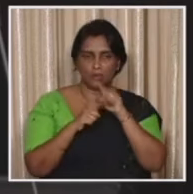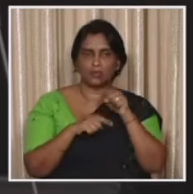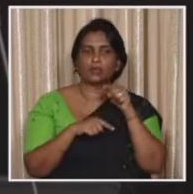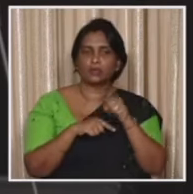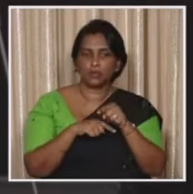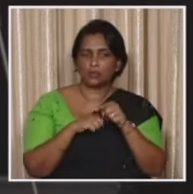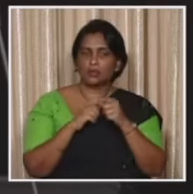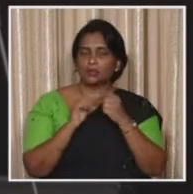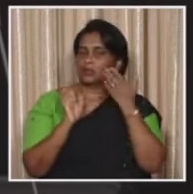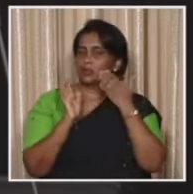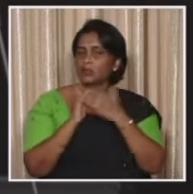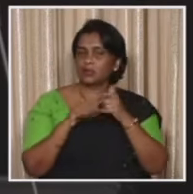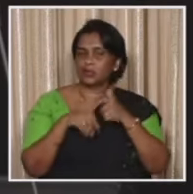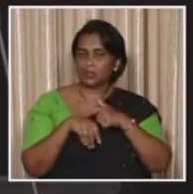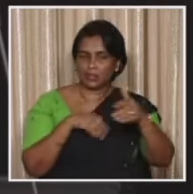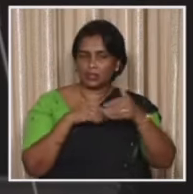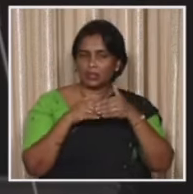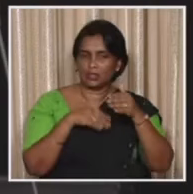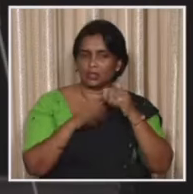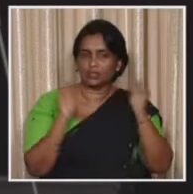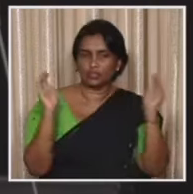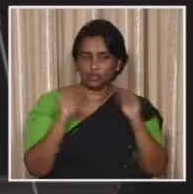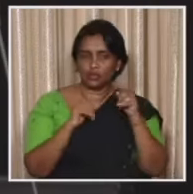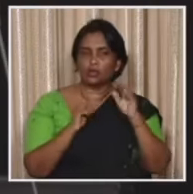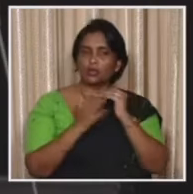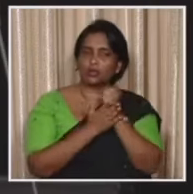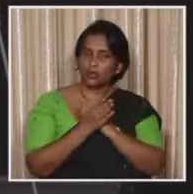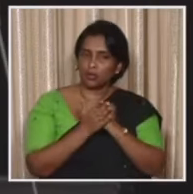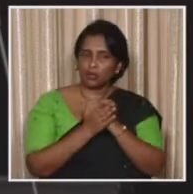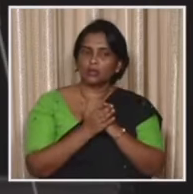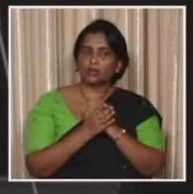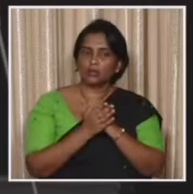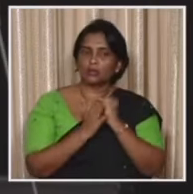api aragan ita mau sulukalai benne. Mesiulu mau codena